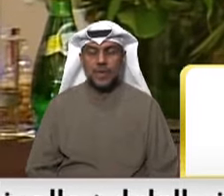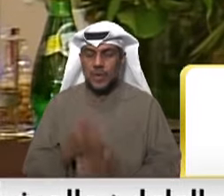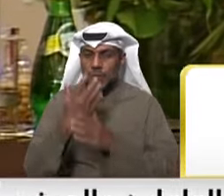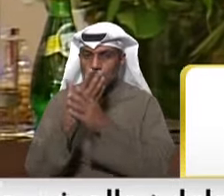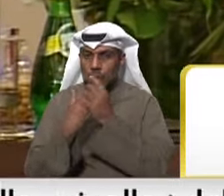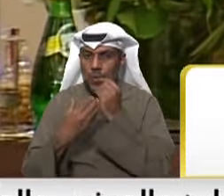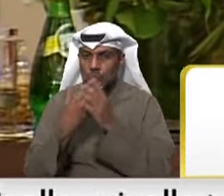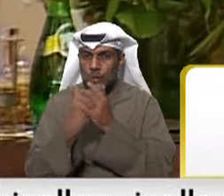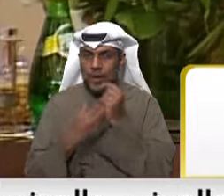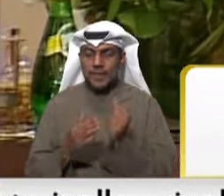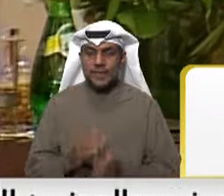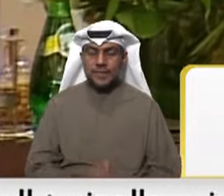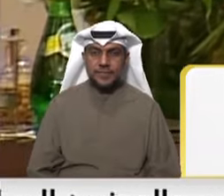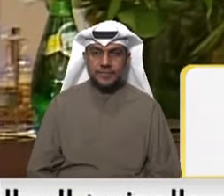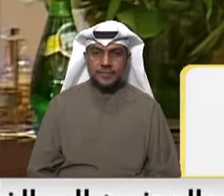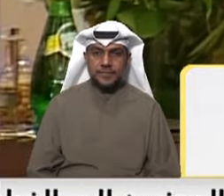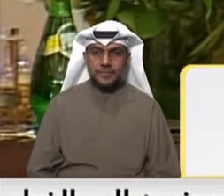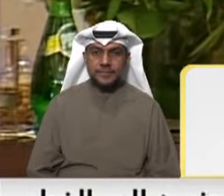وأبنائي